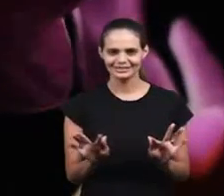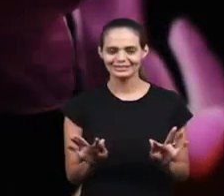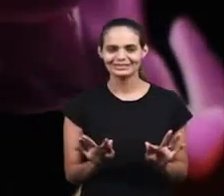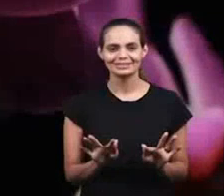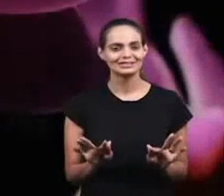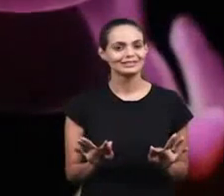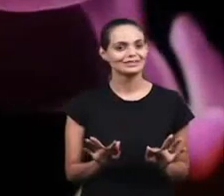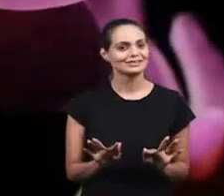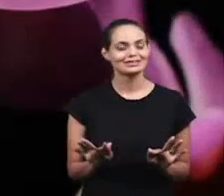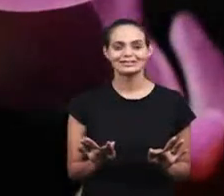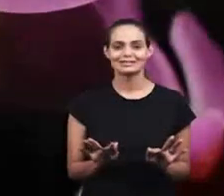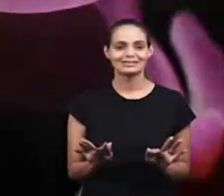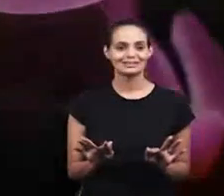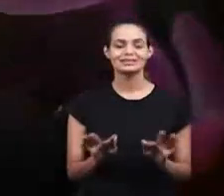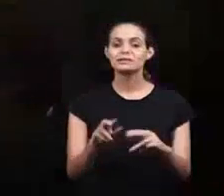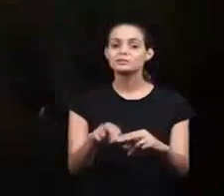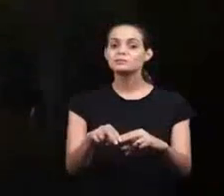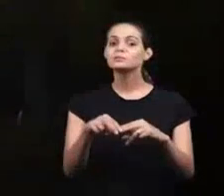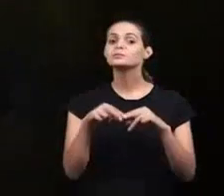so erfreut sich meine Seele sehr